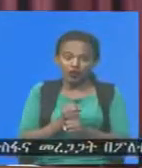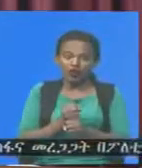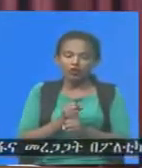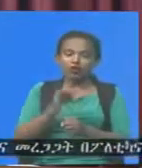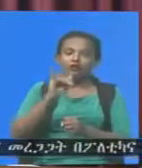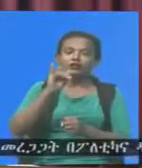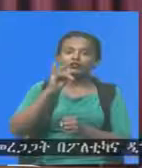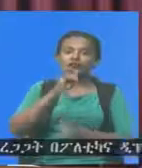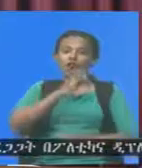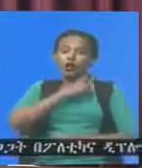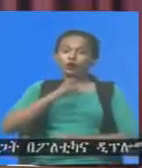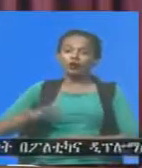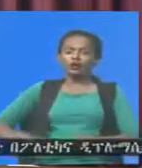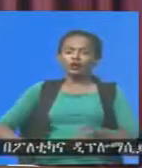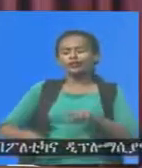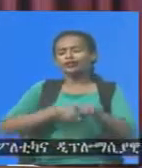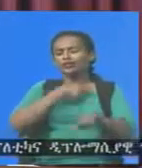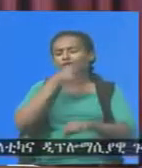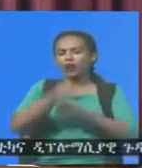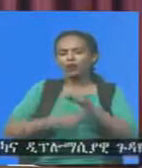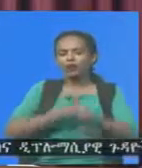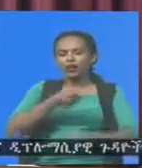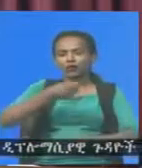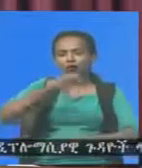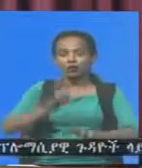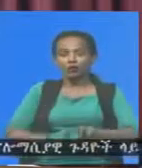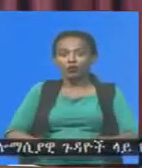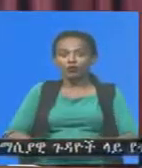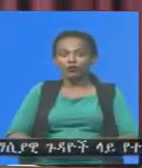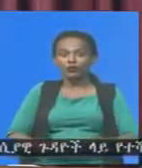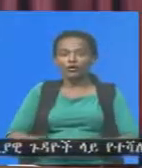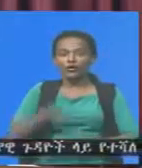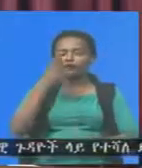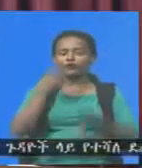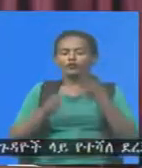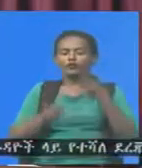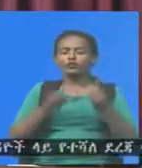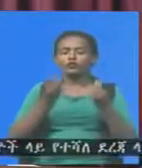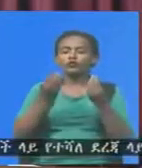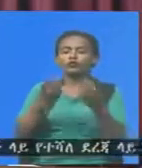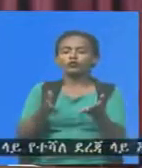ጃንሆይ ለረጅም አመታት ቁጭ ብለው ፍርድ የሰጡበት